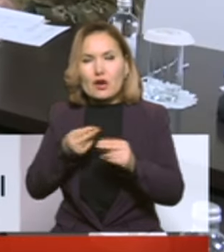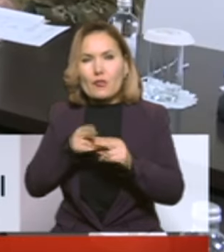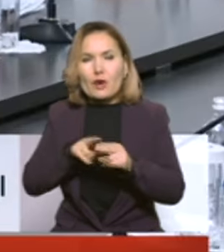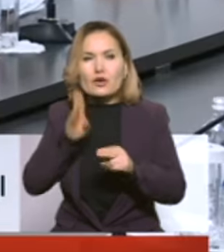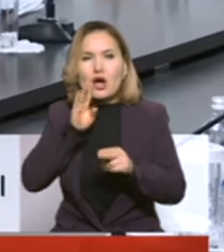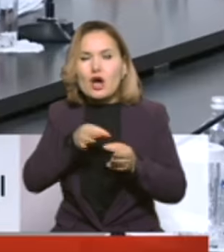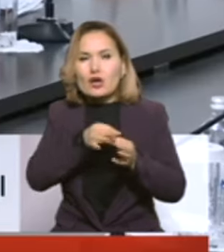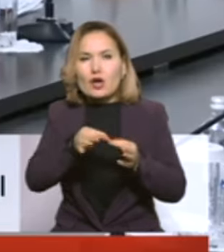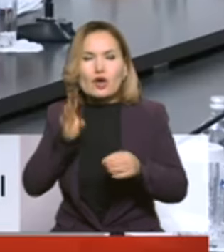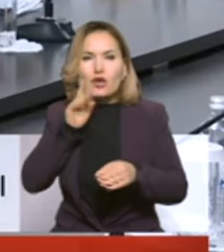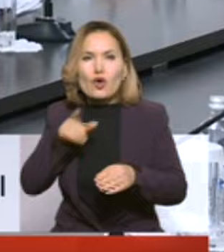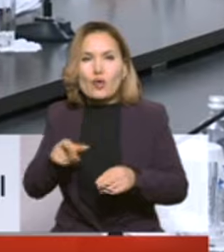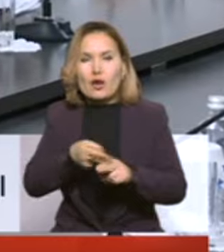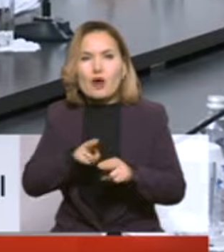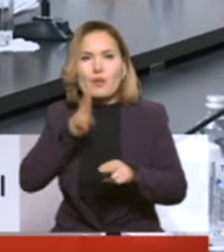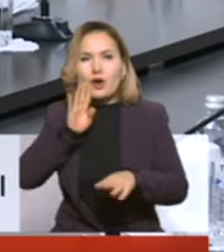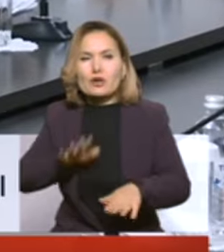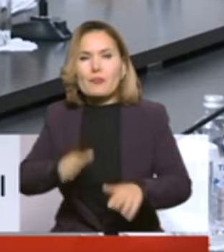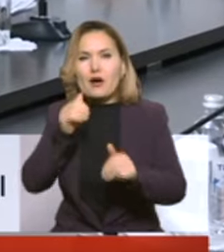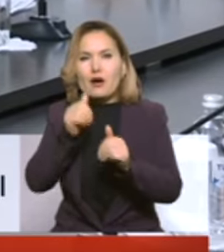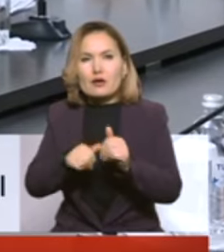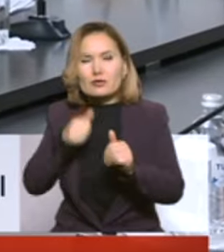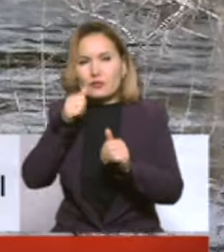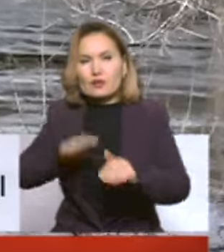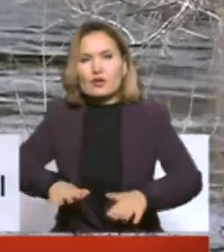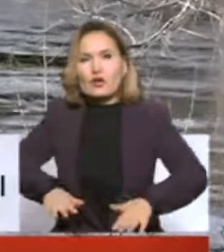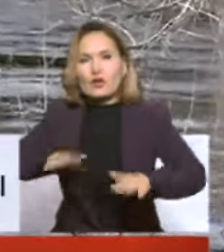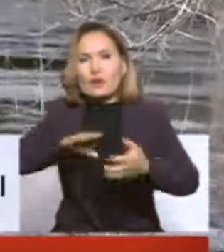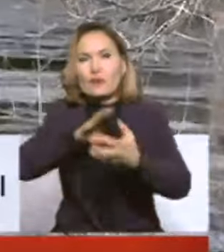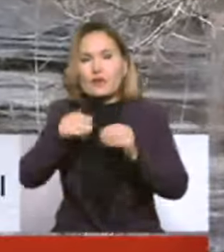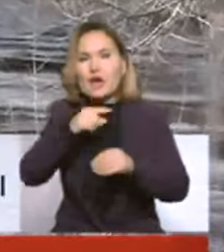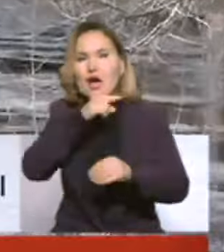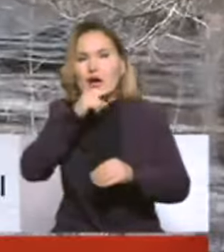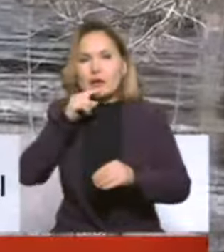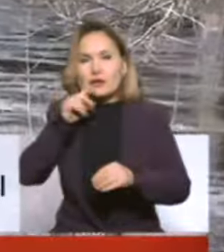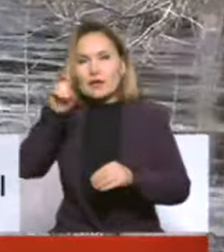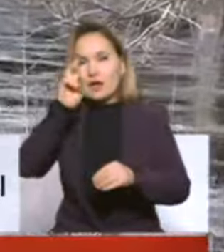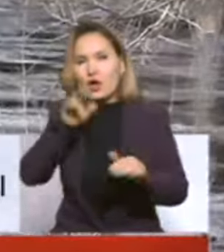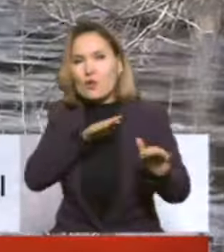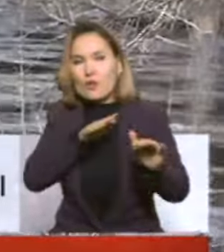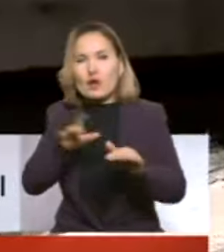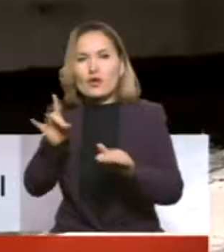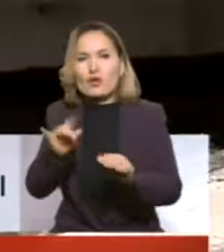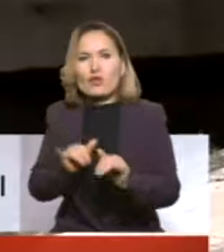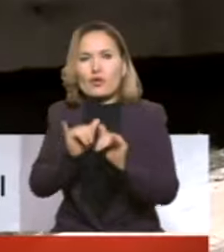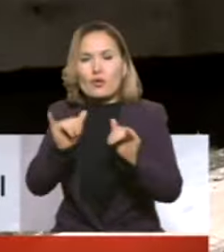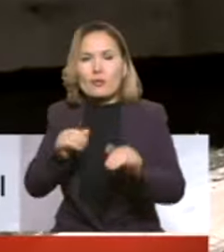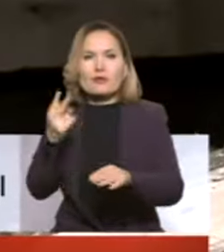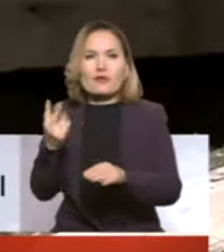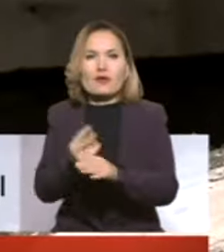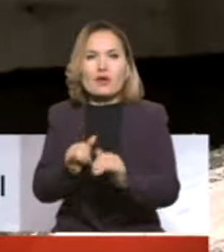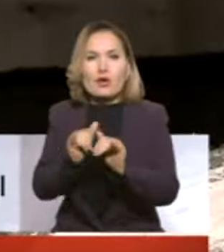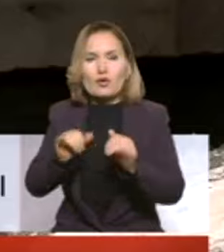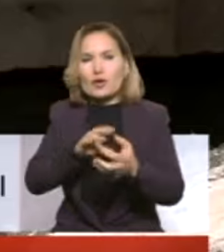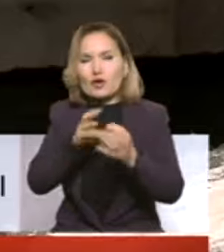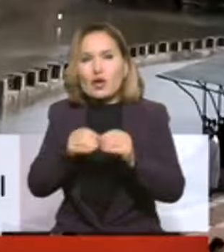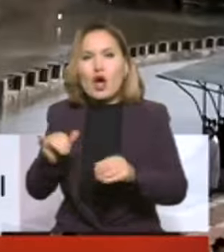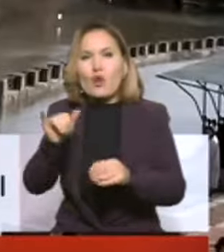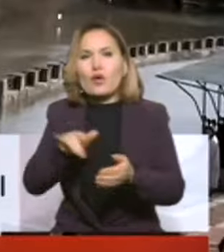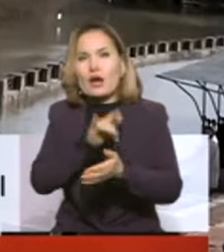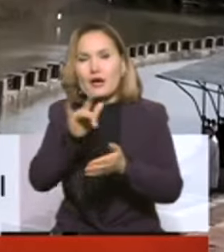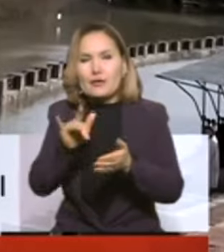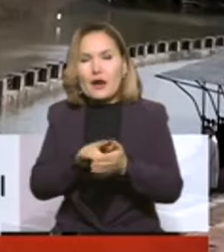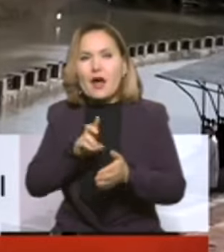Деркөл, Жайық өзендерінің деңгейі жылдам көтеріліп келеді. Бұған Ресейден келетін су көлемінің еселеп артуы себеп. Бұл Орал қаласы